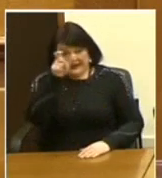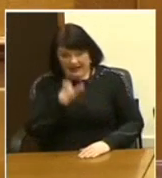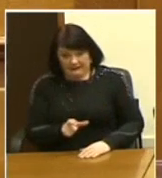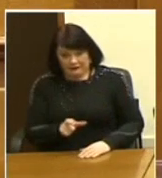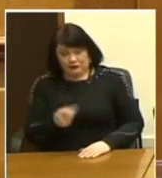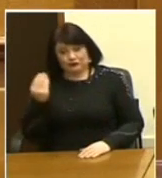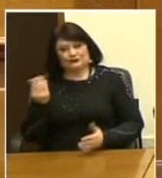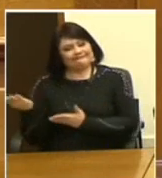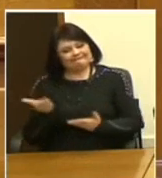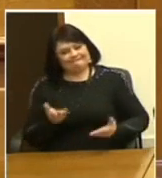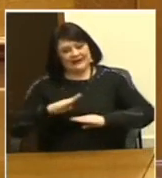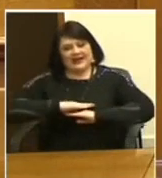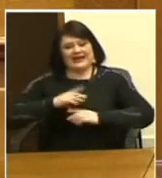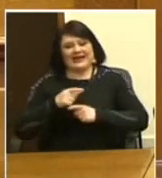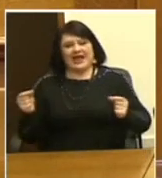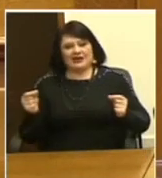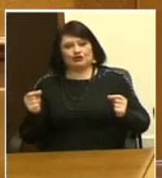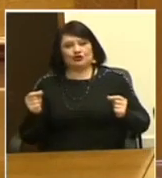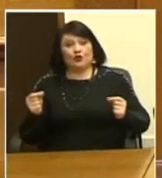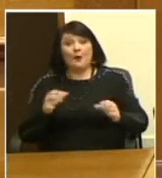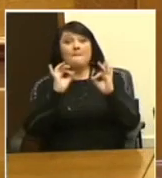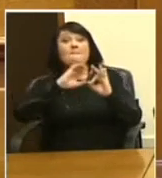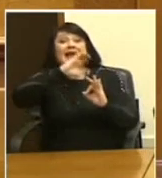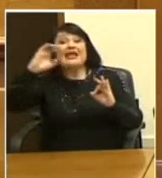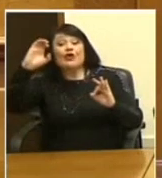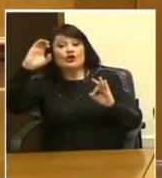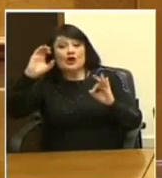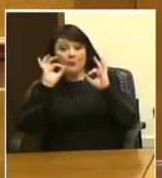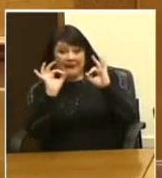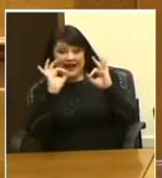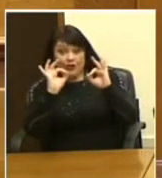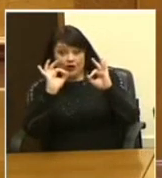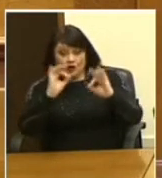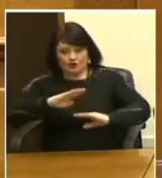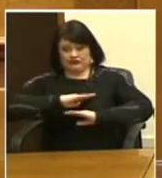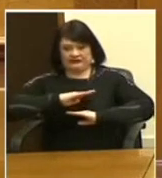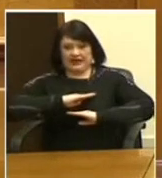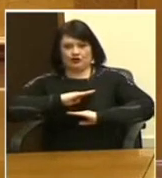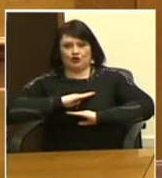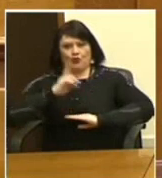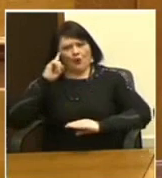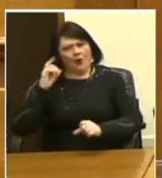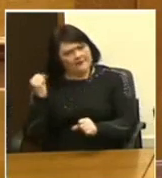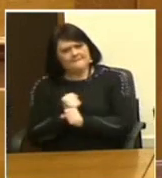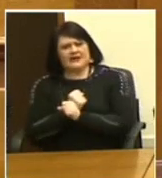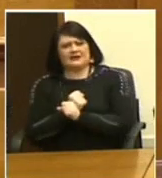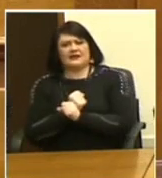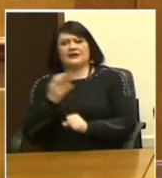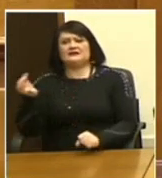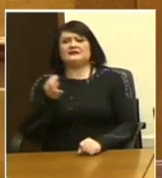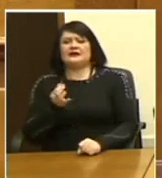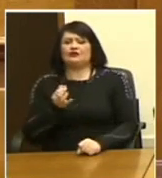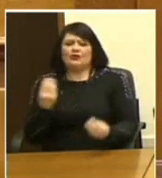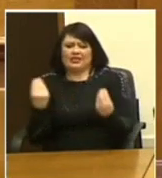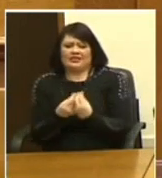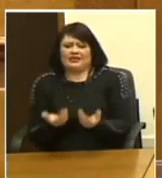ΝΑΤΟ τον Μακεδονικό στρατό. Και πάλι, σκοπίμως, λέτε ανακρίβειες σε αυτή